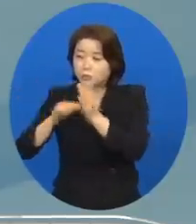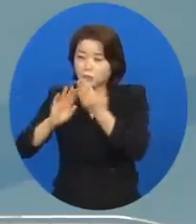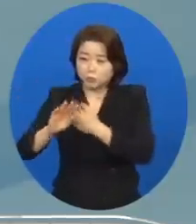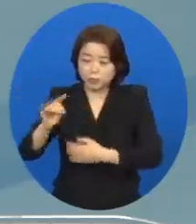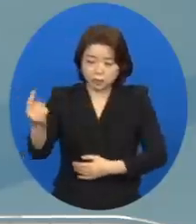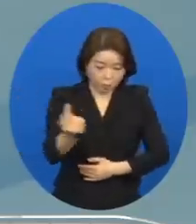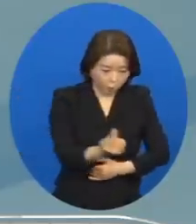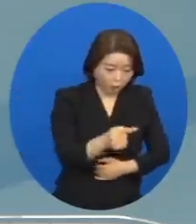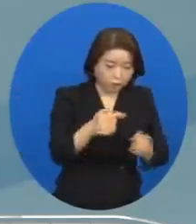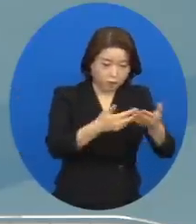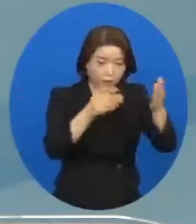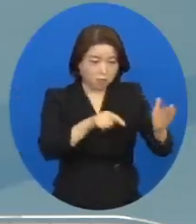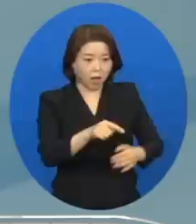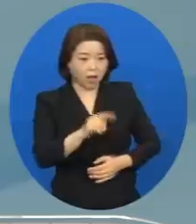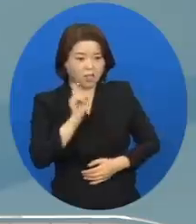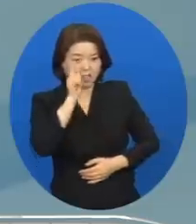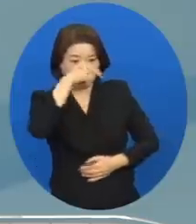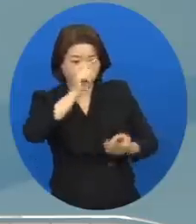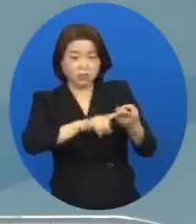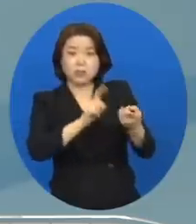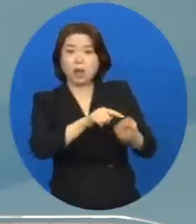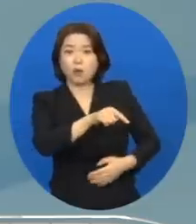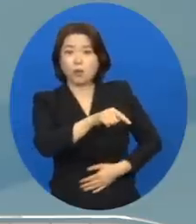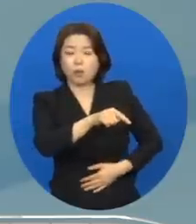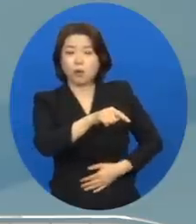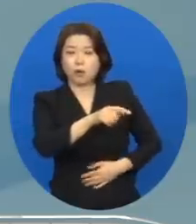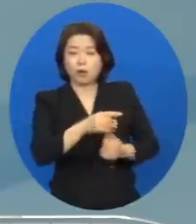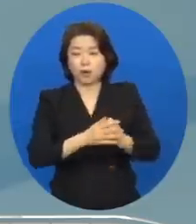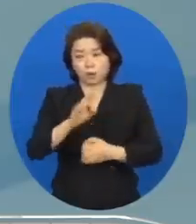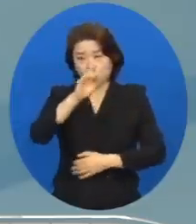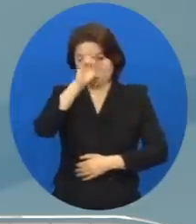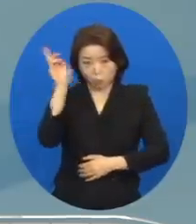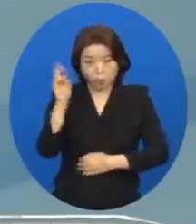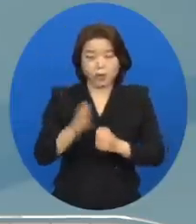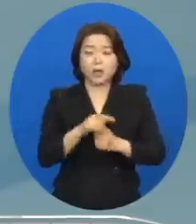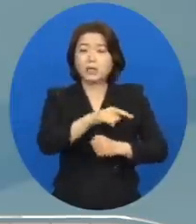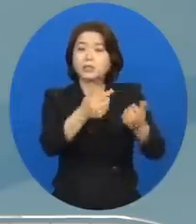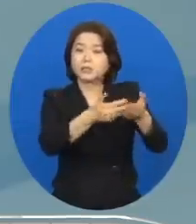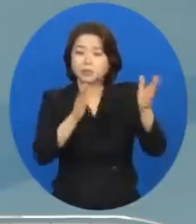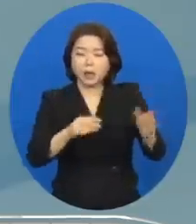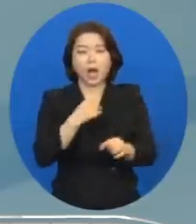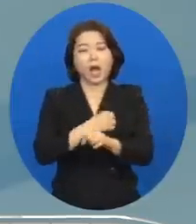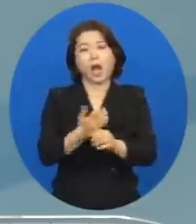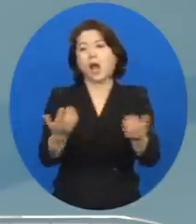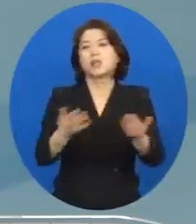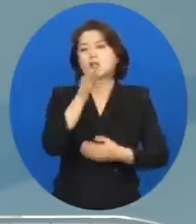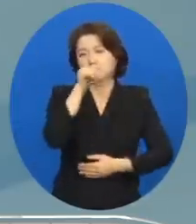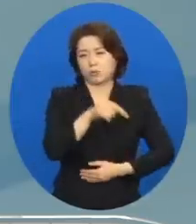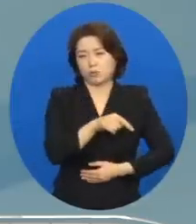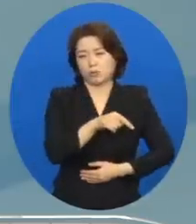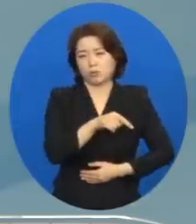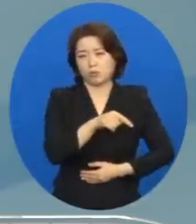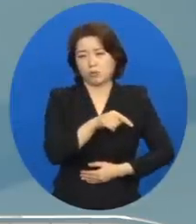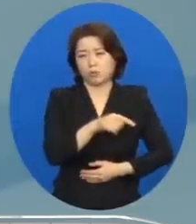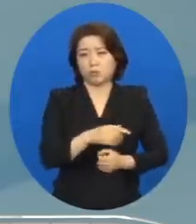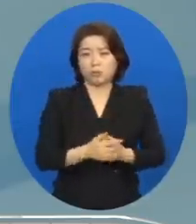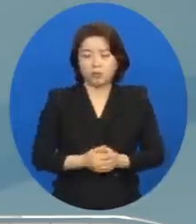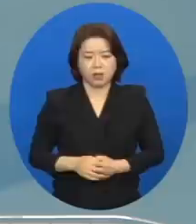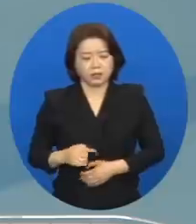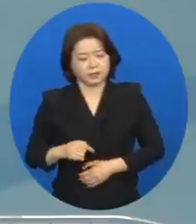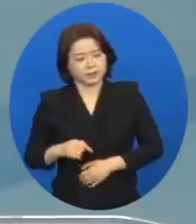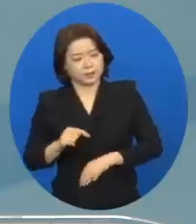방이 치워져 있지 않은 겁니다. 오후에는 제가 그 방에서 해야 될 일들이 있는데 참